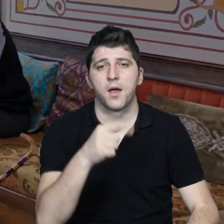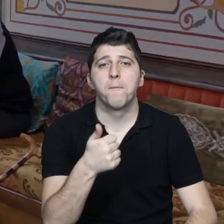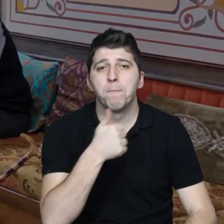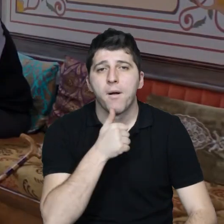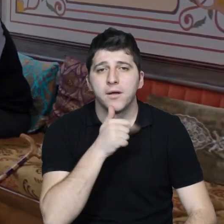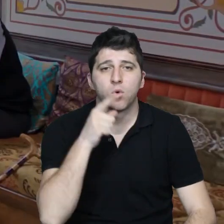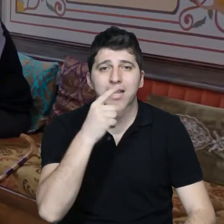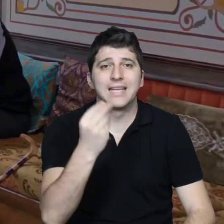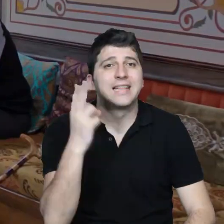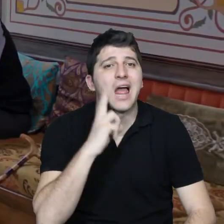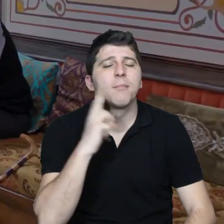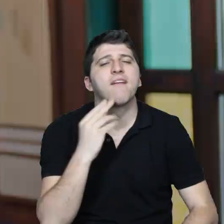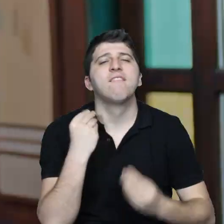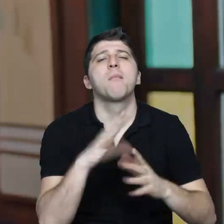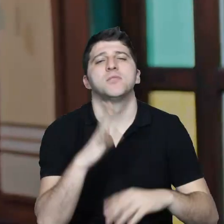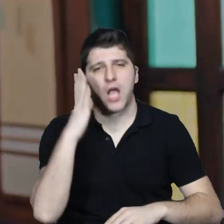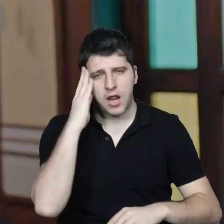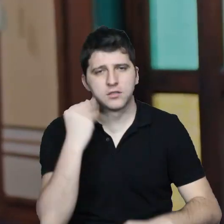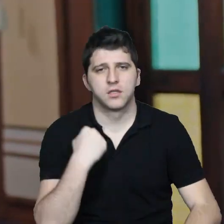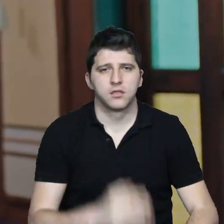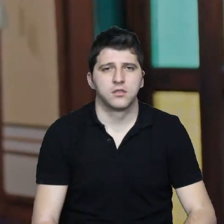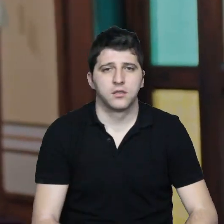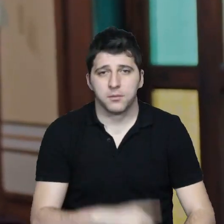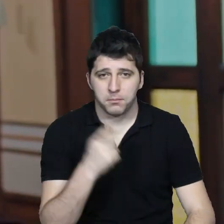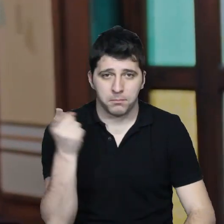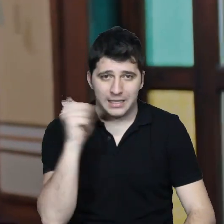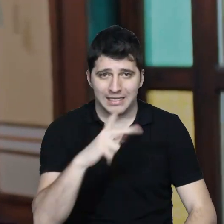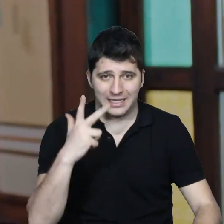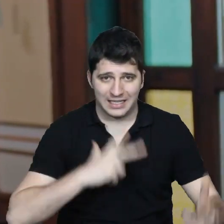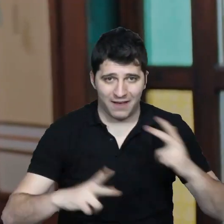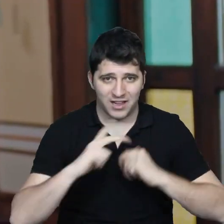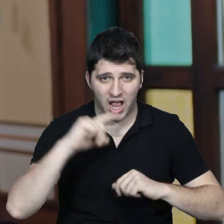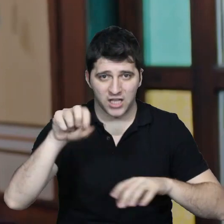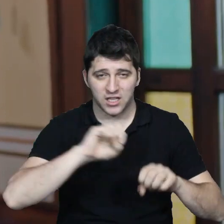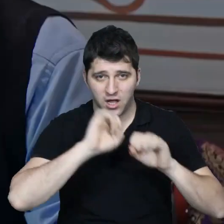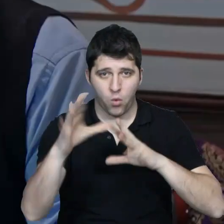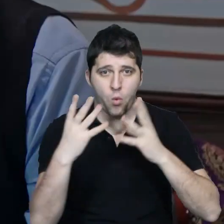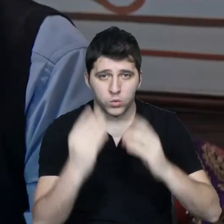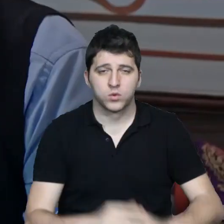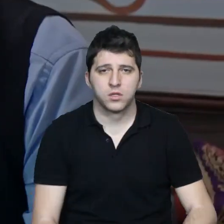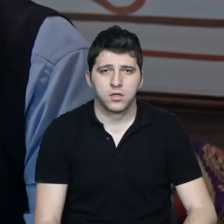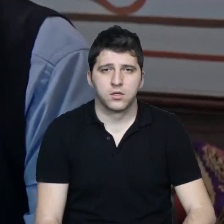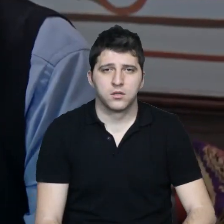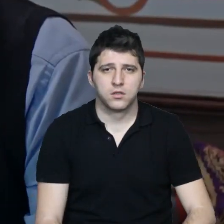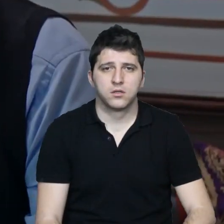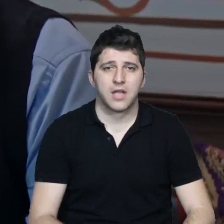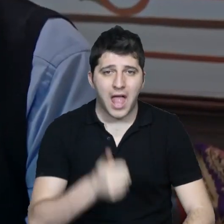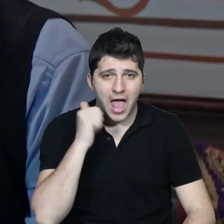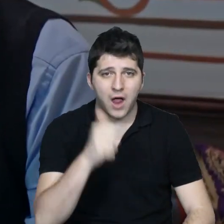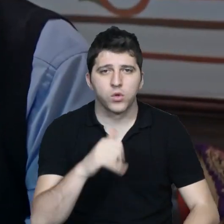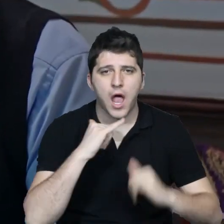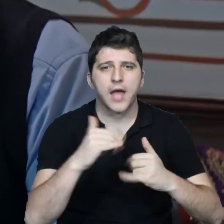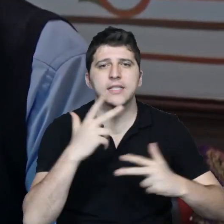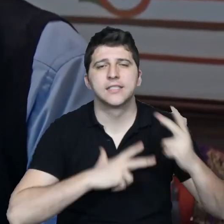Babası ona iyi terbiye vermemiş anlaşılan. Bir daha giysilerini aşağıya atarsa, her gün aynı